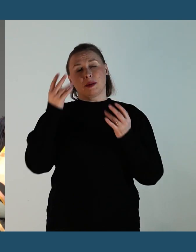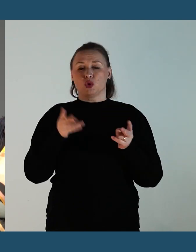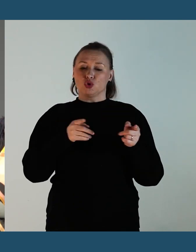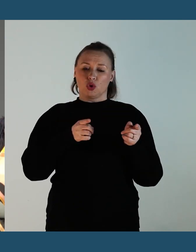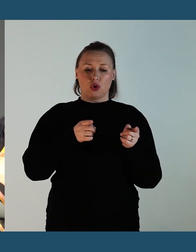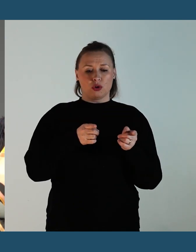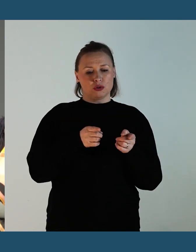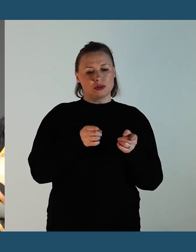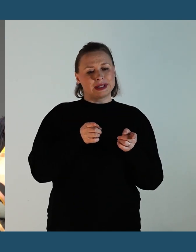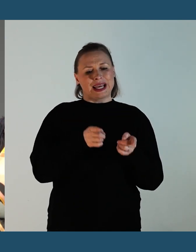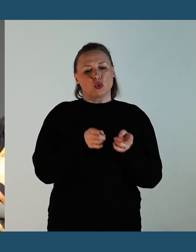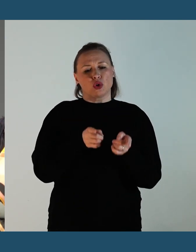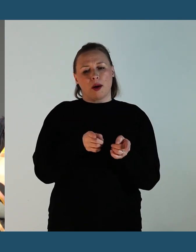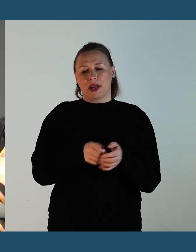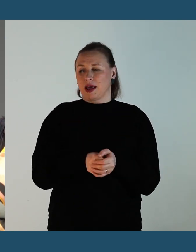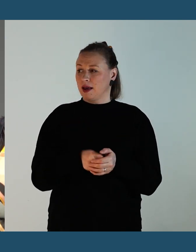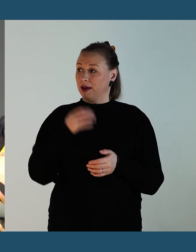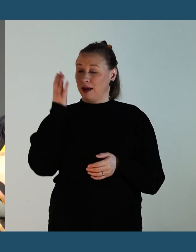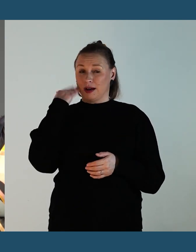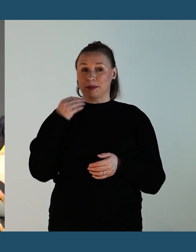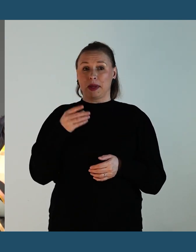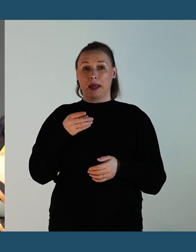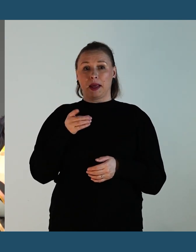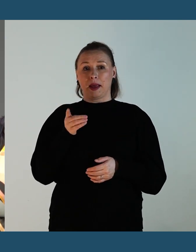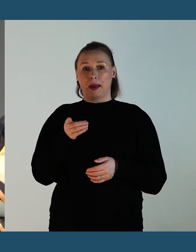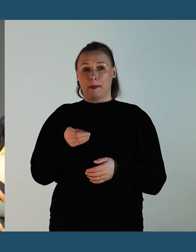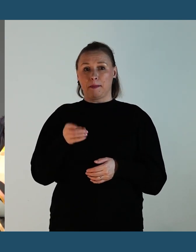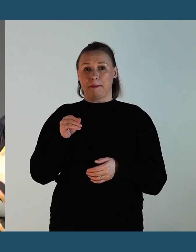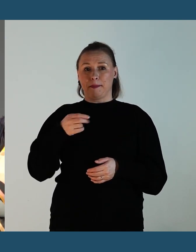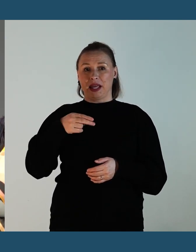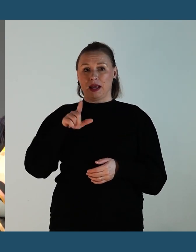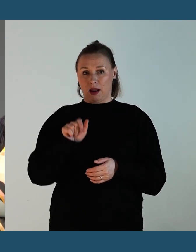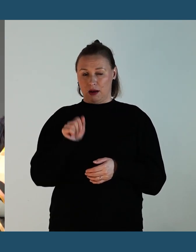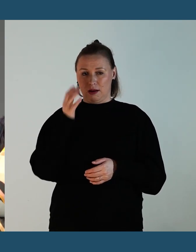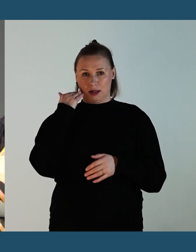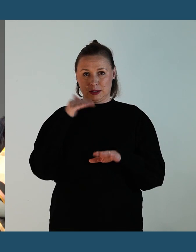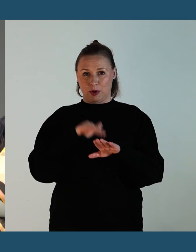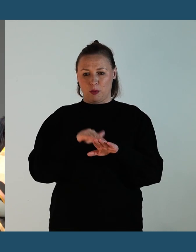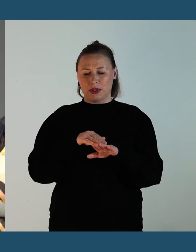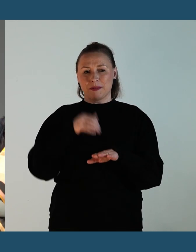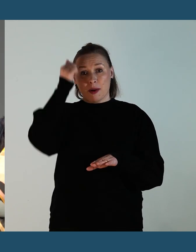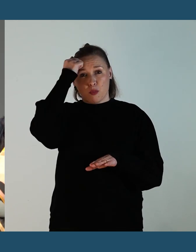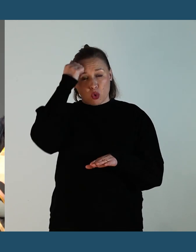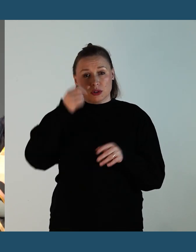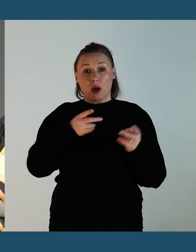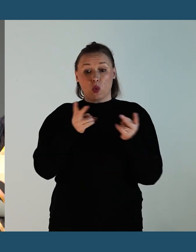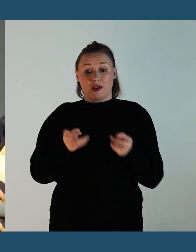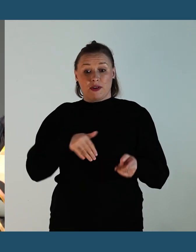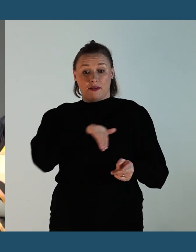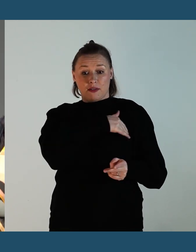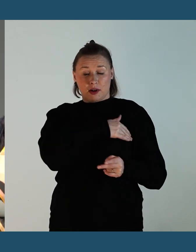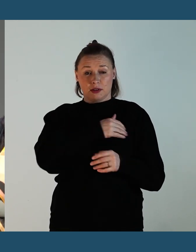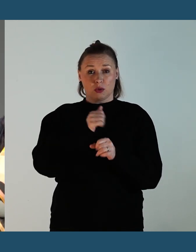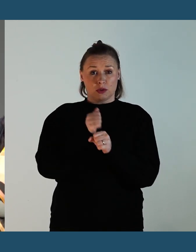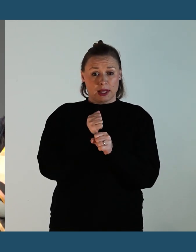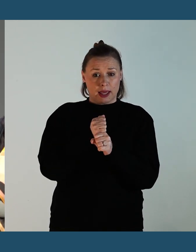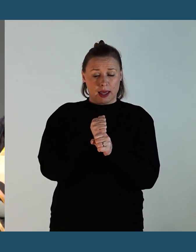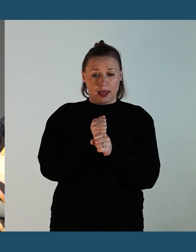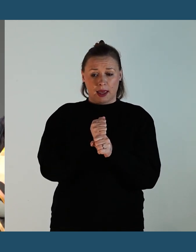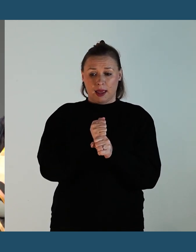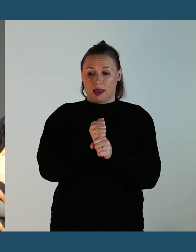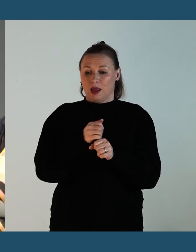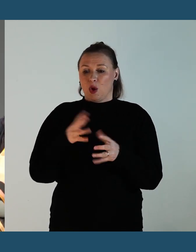kiusaamisessa, josta Pihla aikaisemmin puhui, niin ihan selkeästi muistan, kun yhdenvertaisuusvaltuutettu teki sellaisen